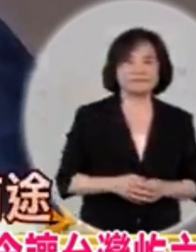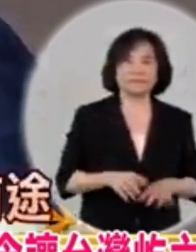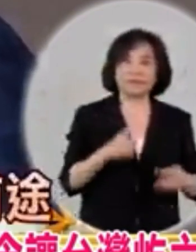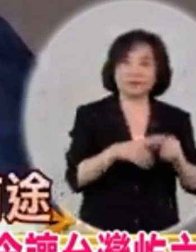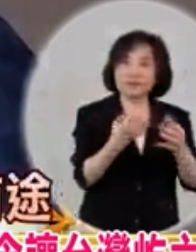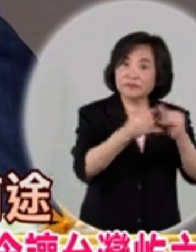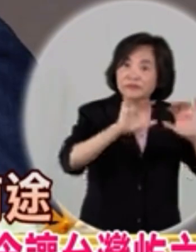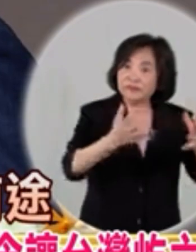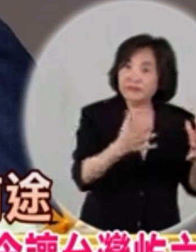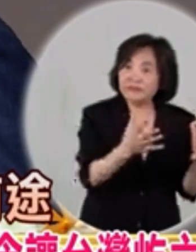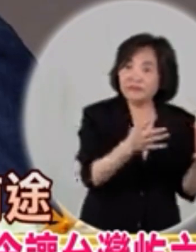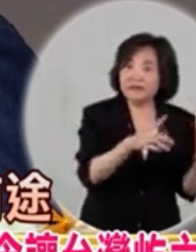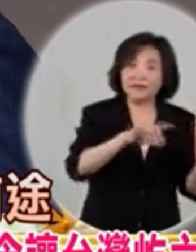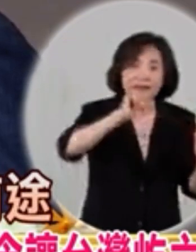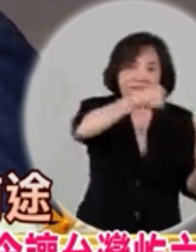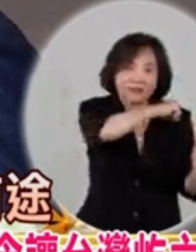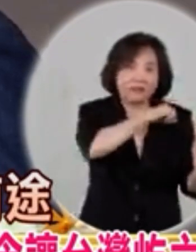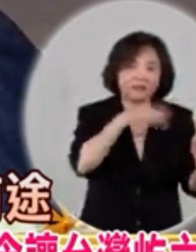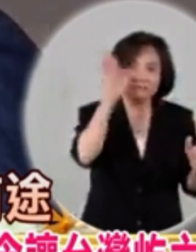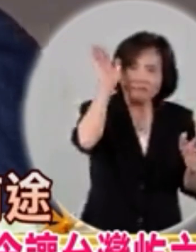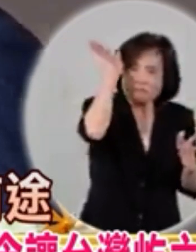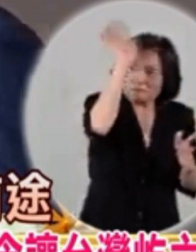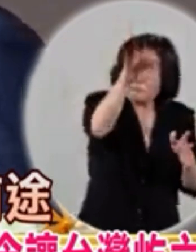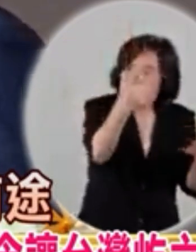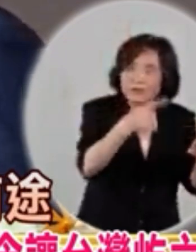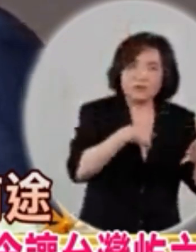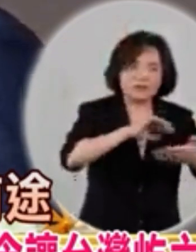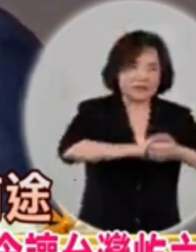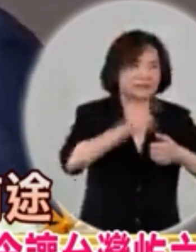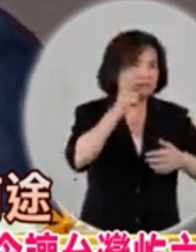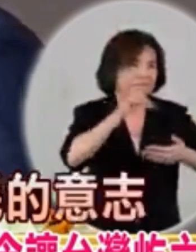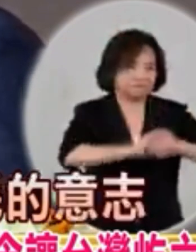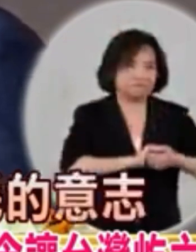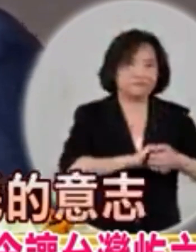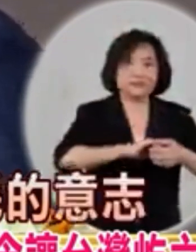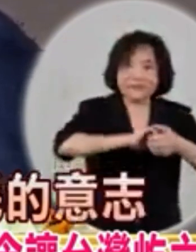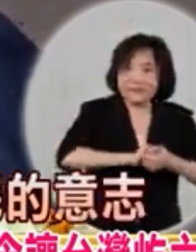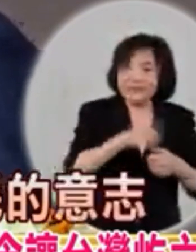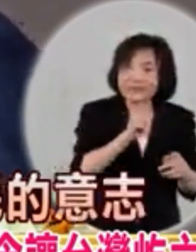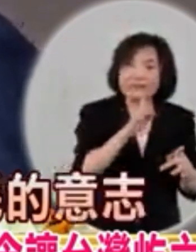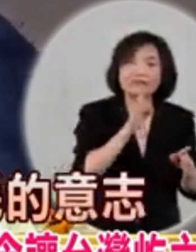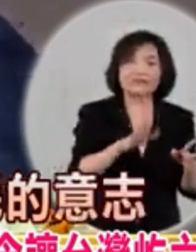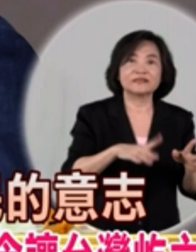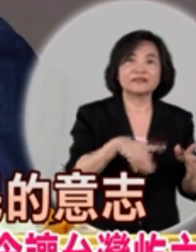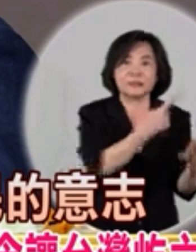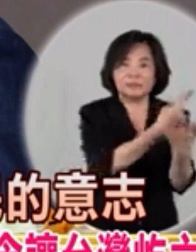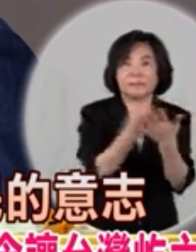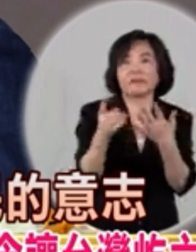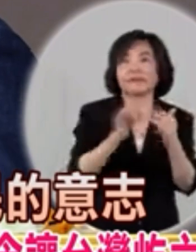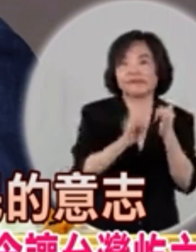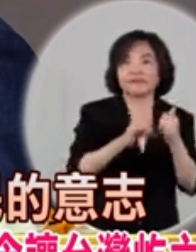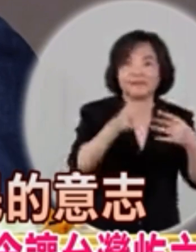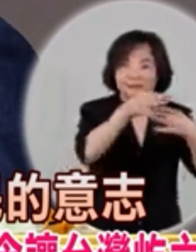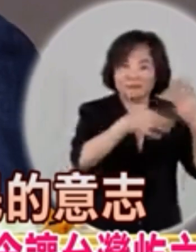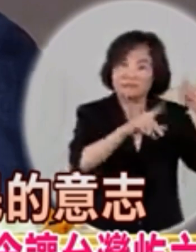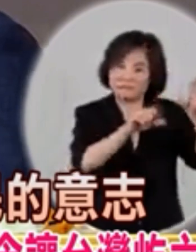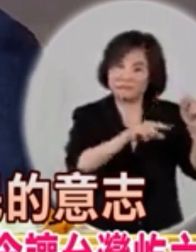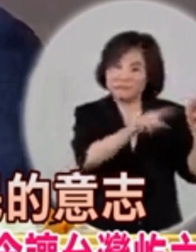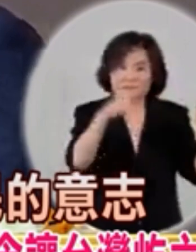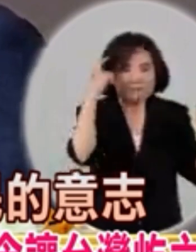民国台湾的前途必须要遵循全体台湾人民的意